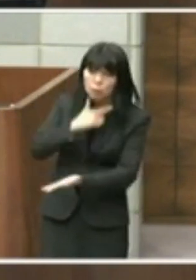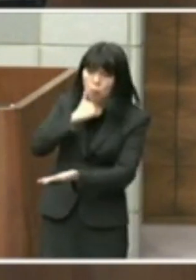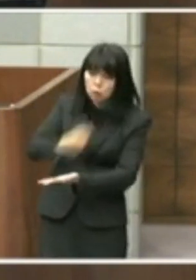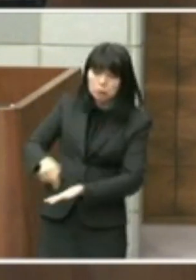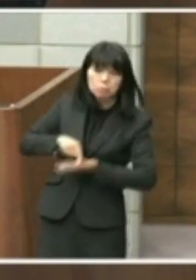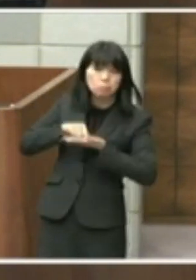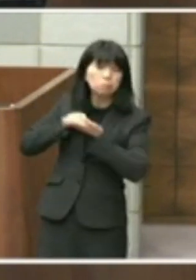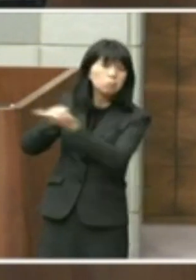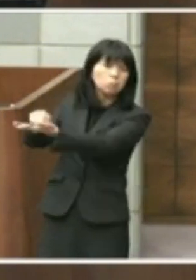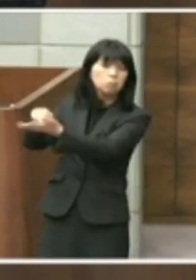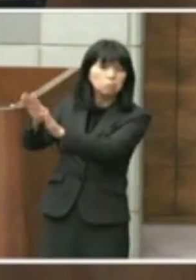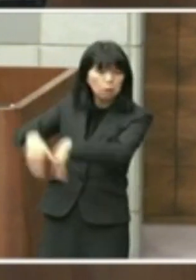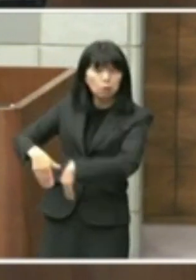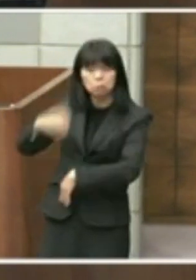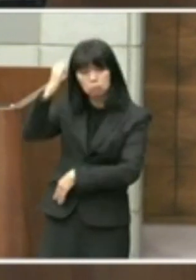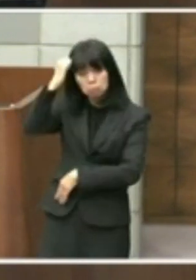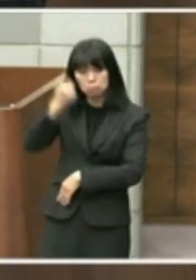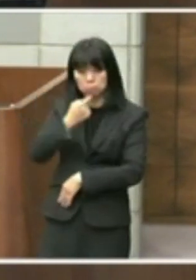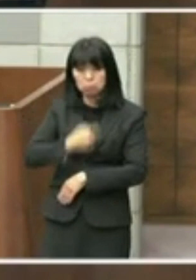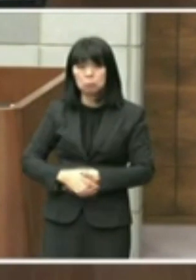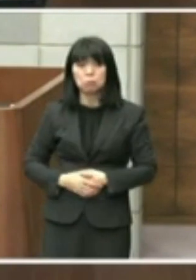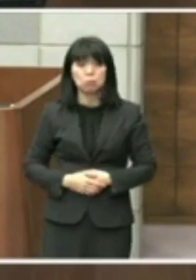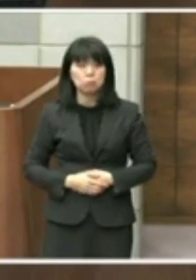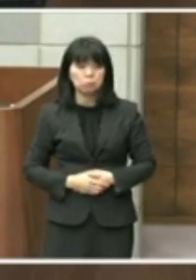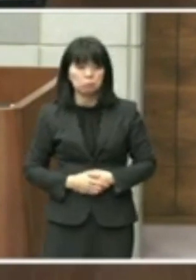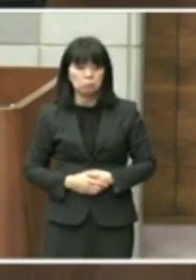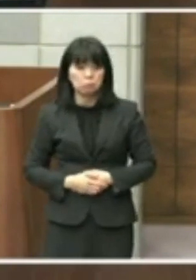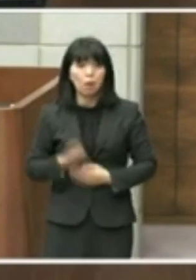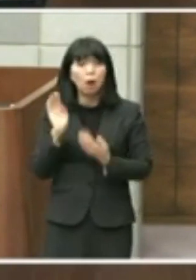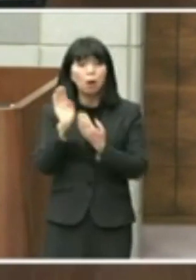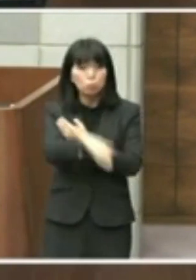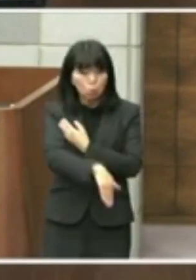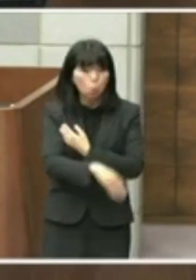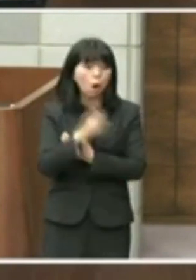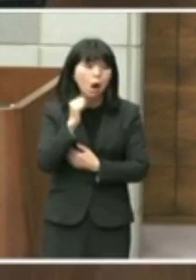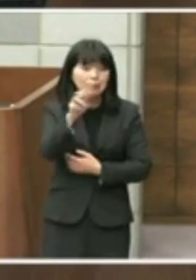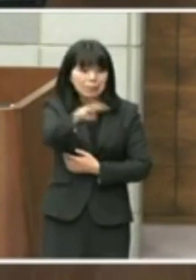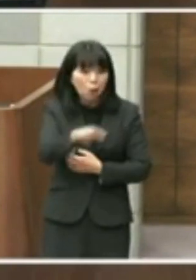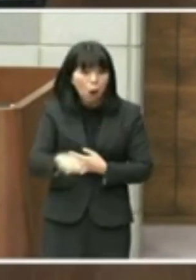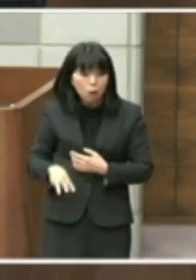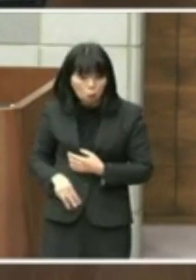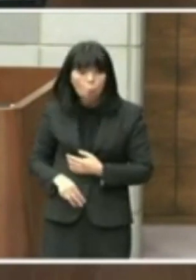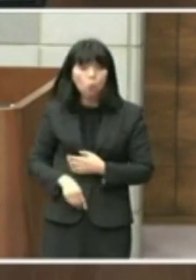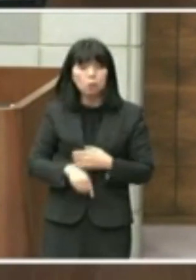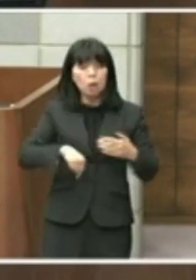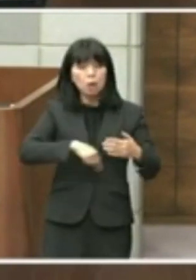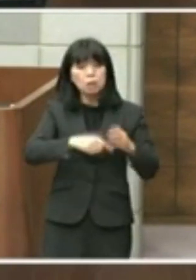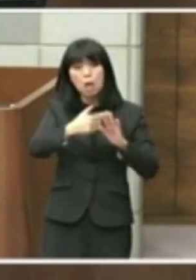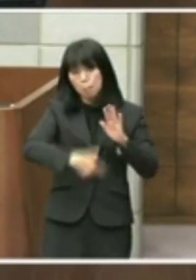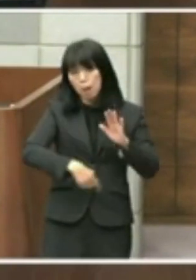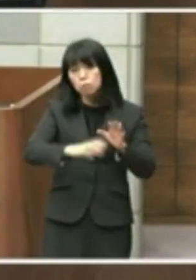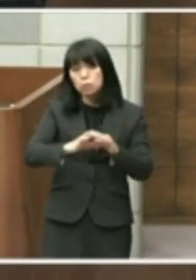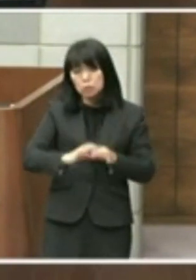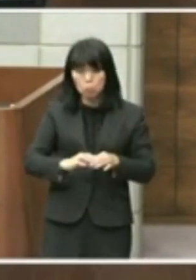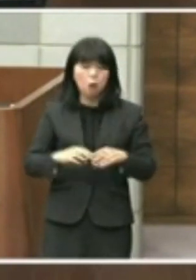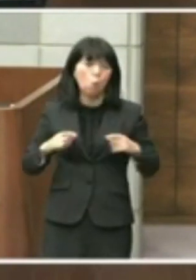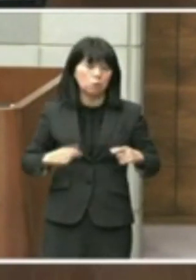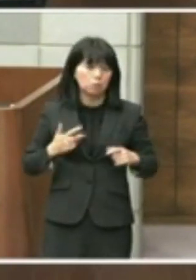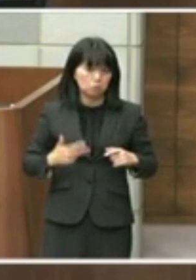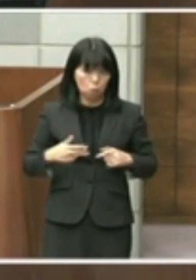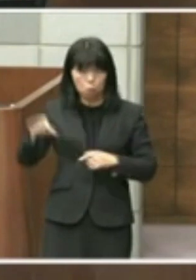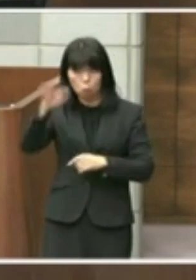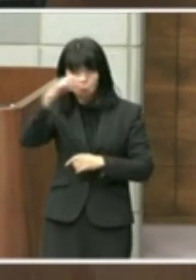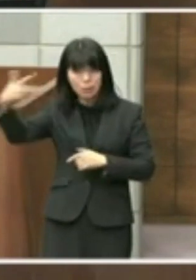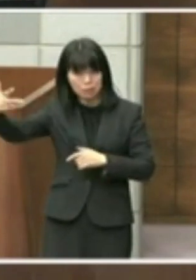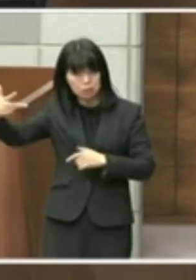を行ったと記憶しています。以後明石川のテーマについては本市と神